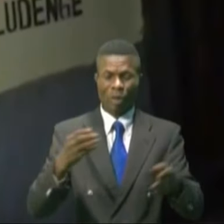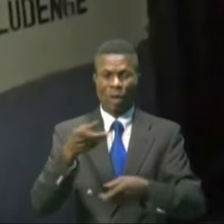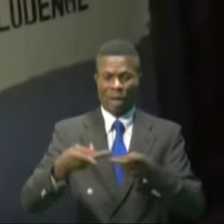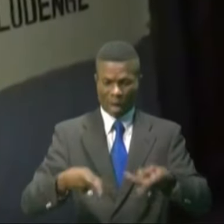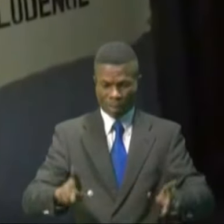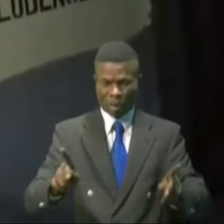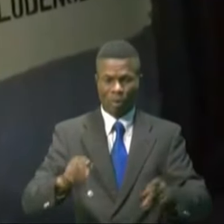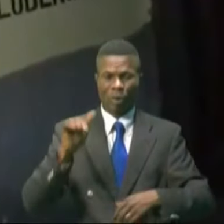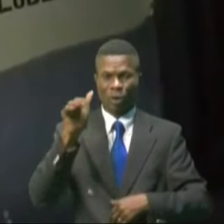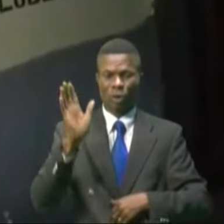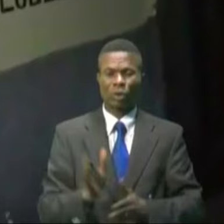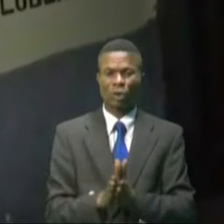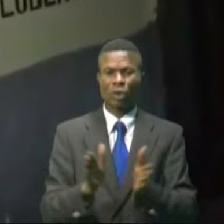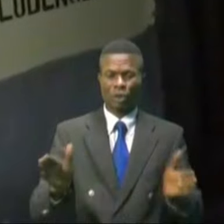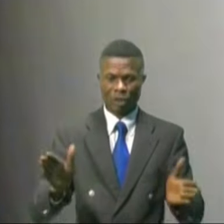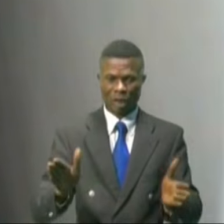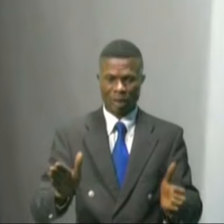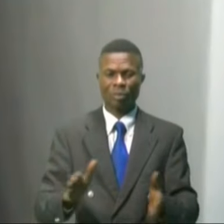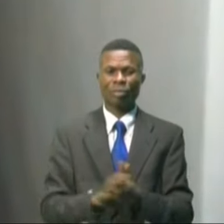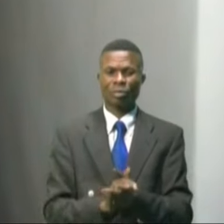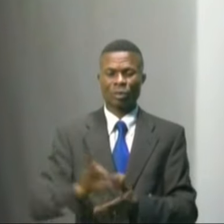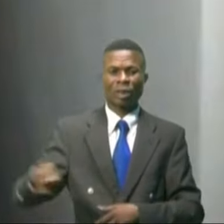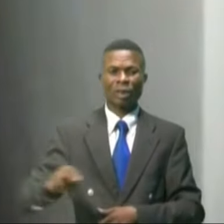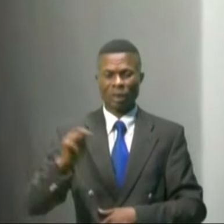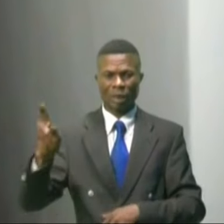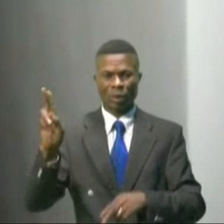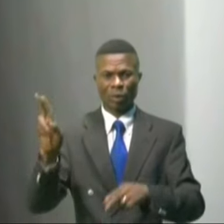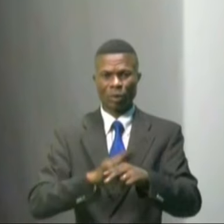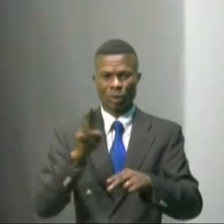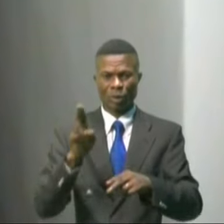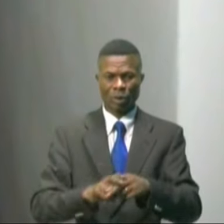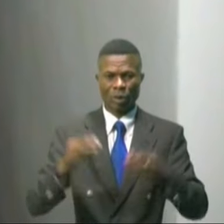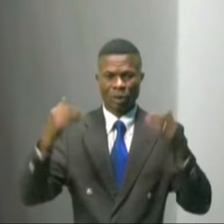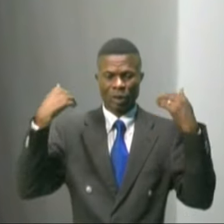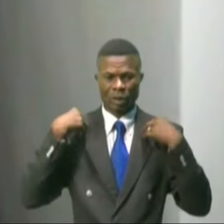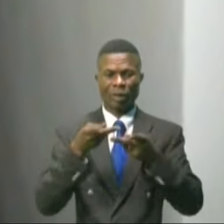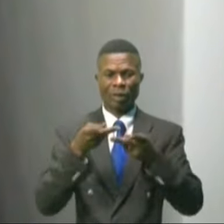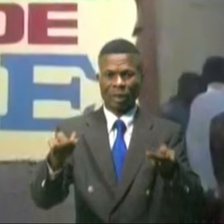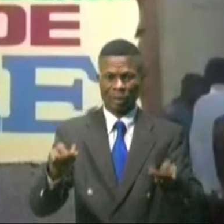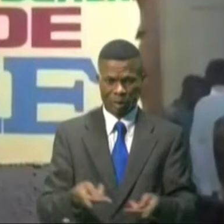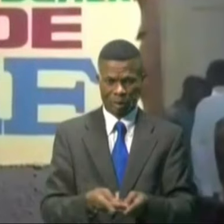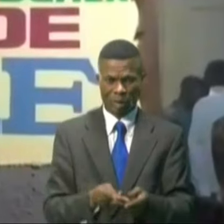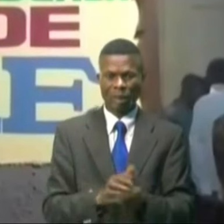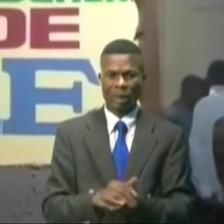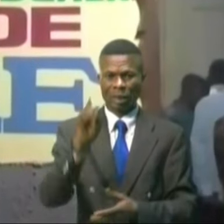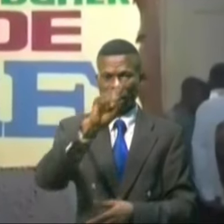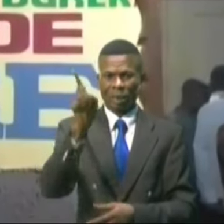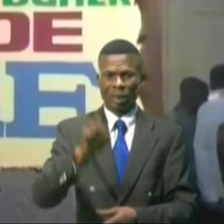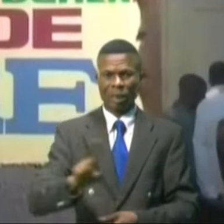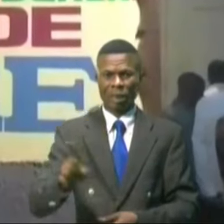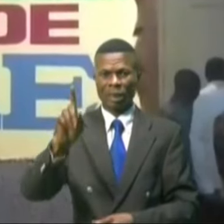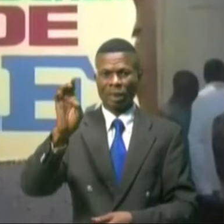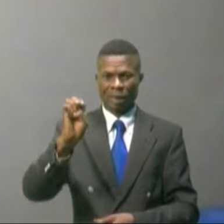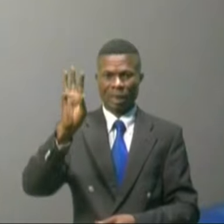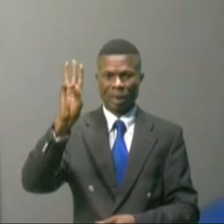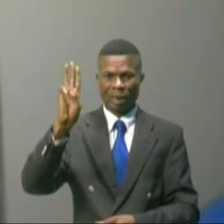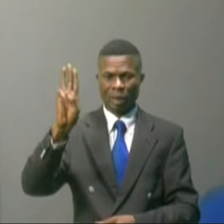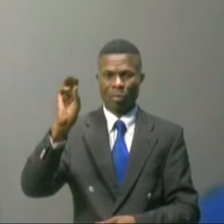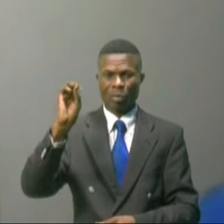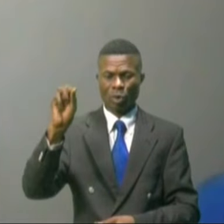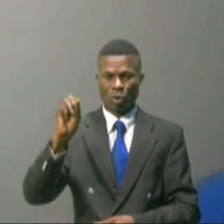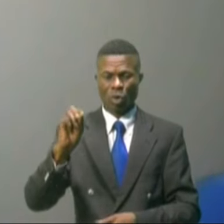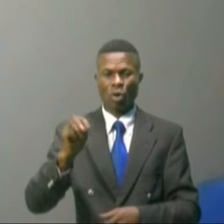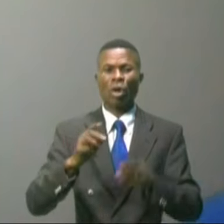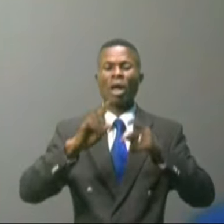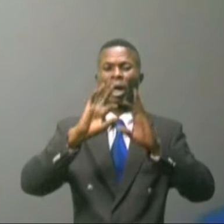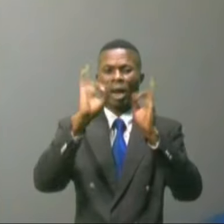directeur général Jean-Lou Dengue Lupora et exécuté par le chef des postes, M. Zebrongué, qui hier était comparé à une famille qui passe